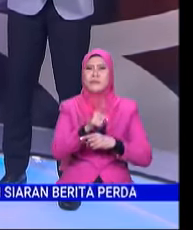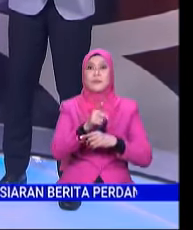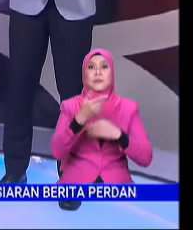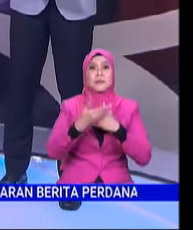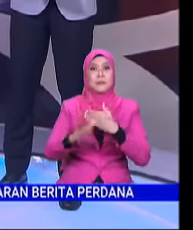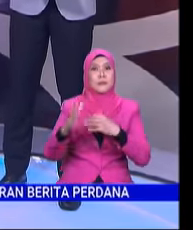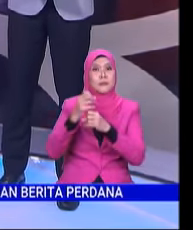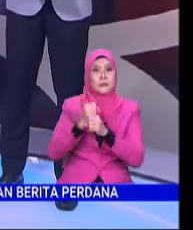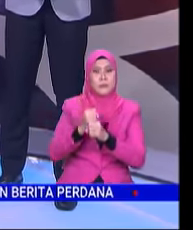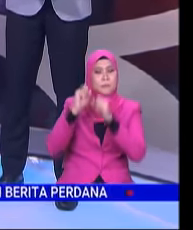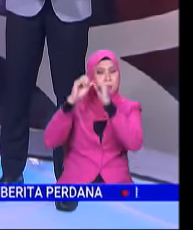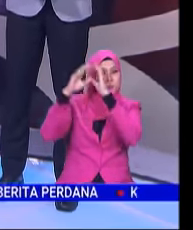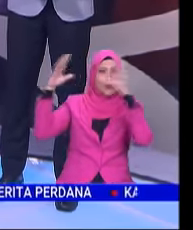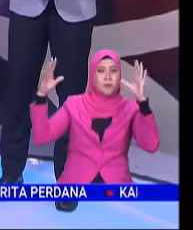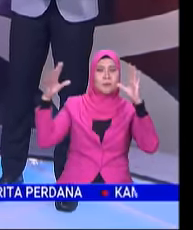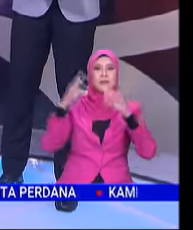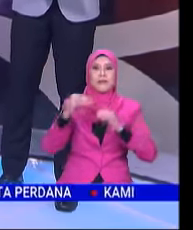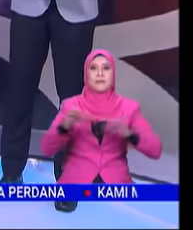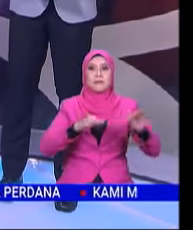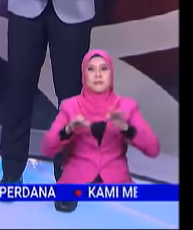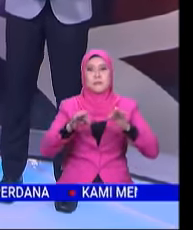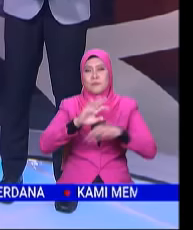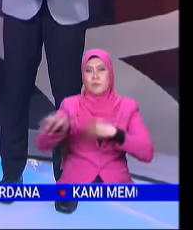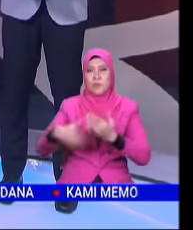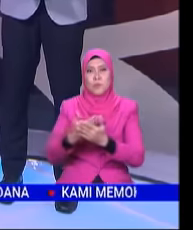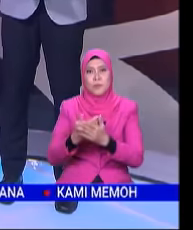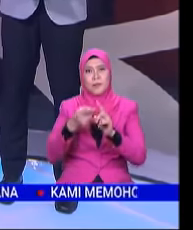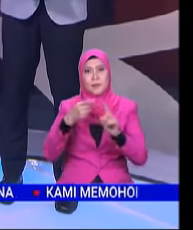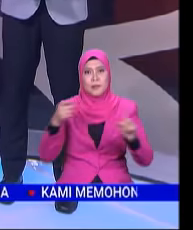selepas mendapat gambaran dan penerangan menyeluruh